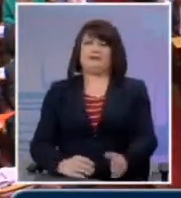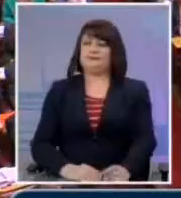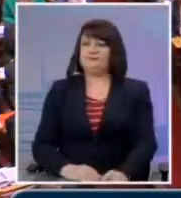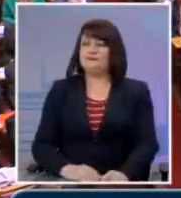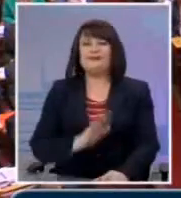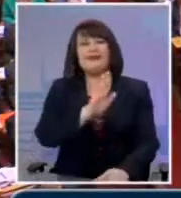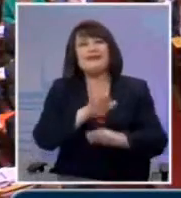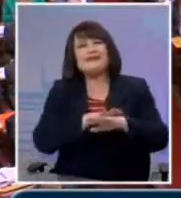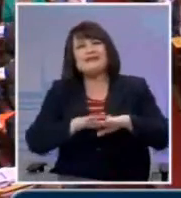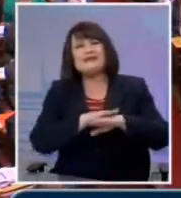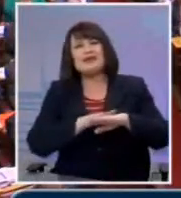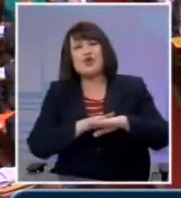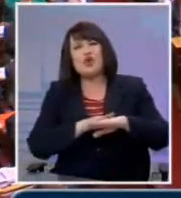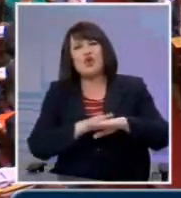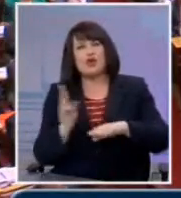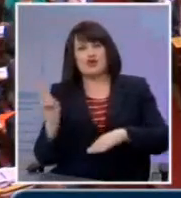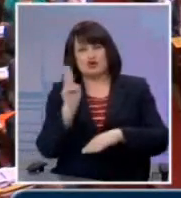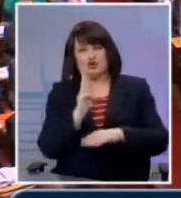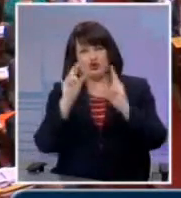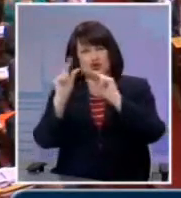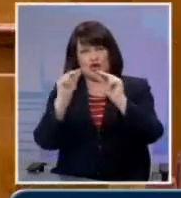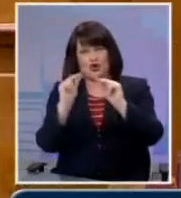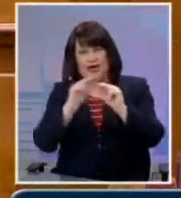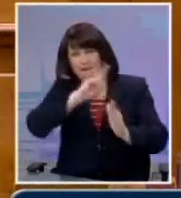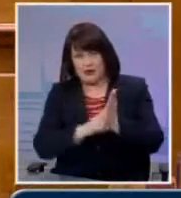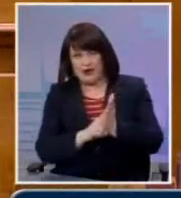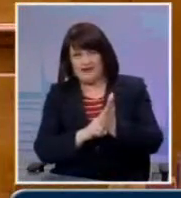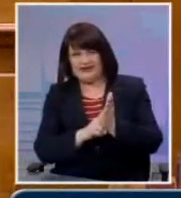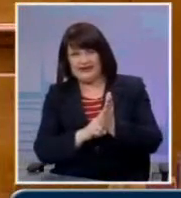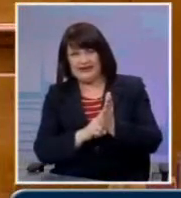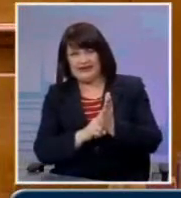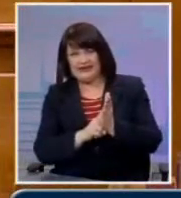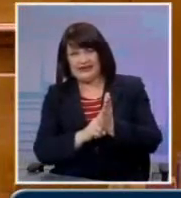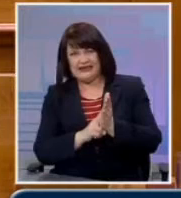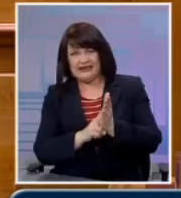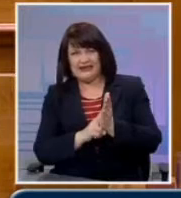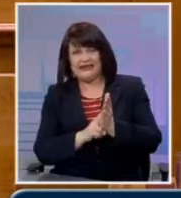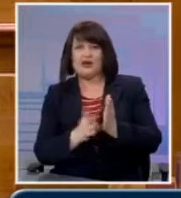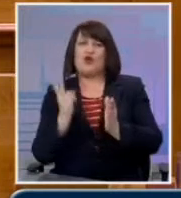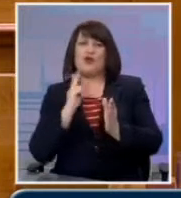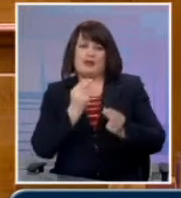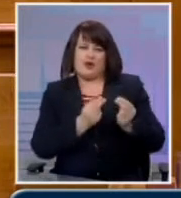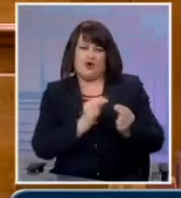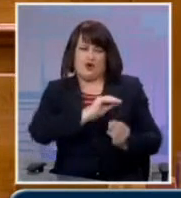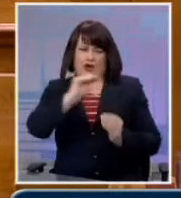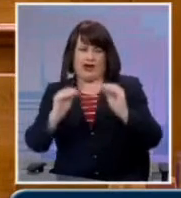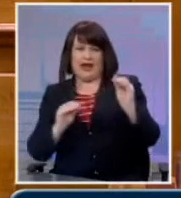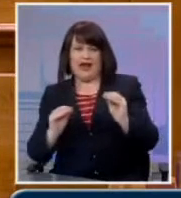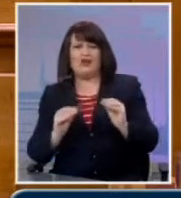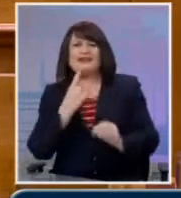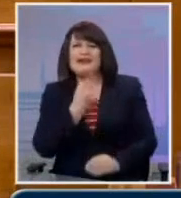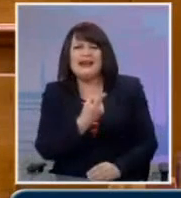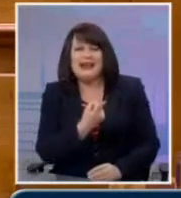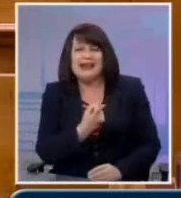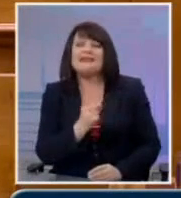συγχωρείτε, έχετε επικοινωνήσει με την Τρόικα, σας είπε ότι δεν επιτρέπει να υπάρχει μεταγραφή από ισολογισμό. Όχι,